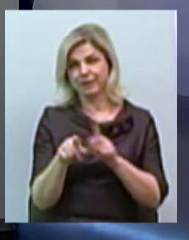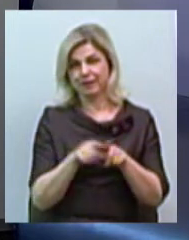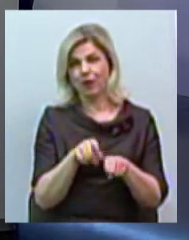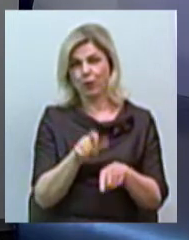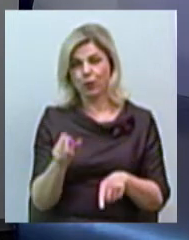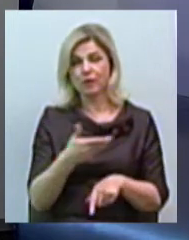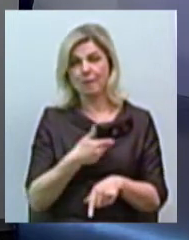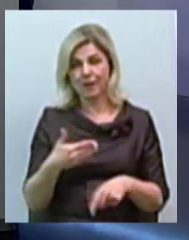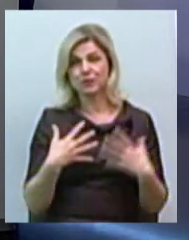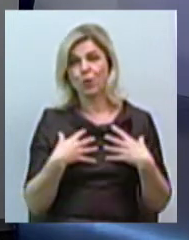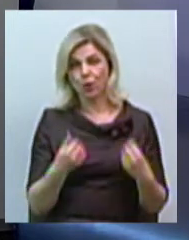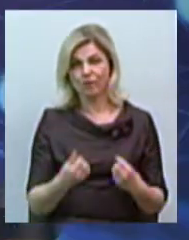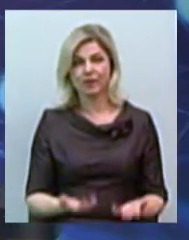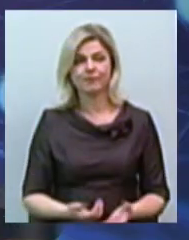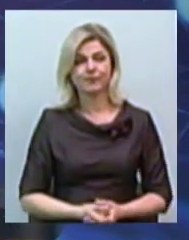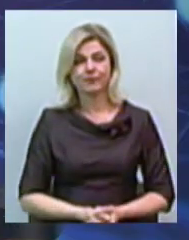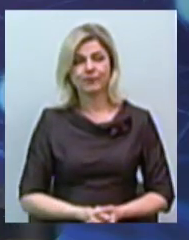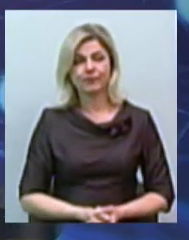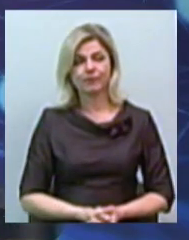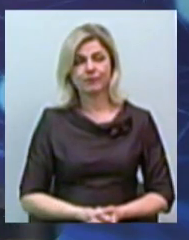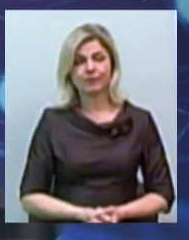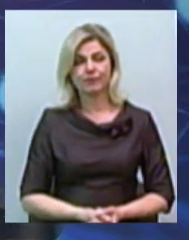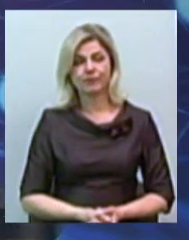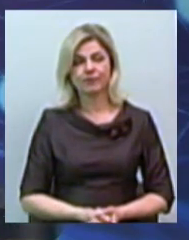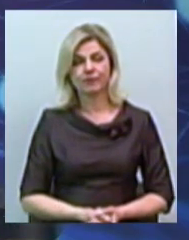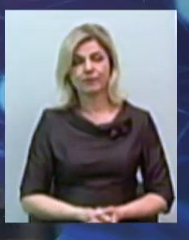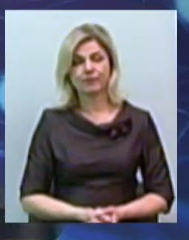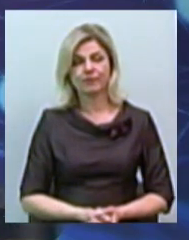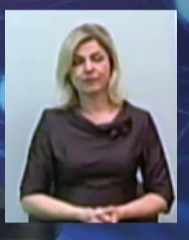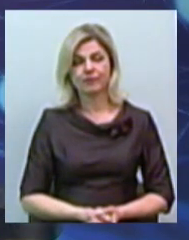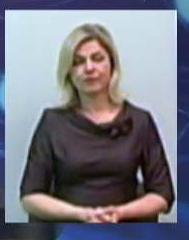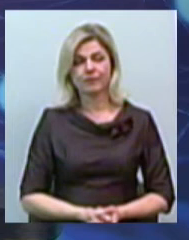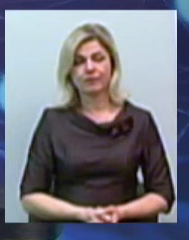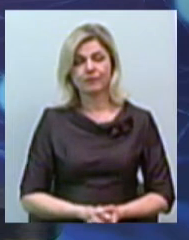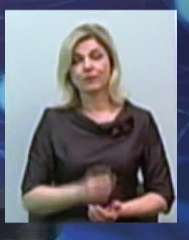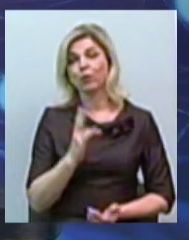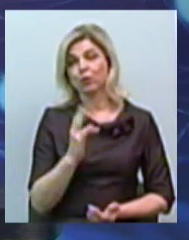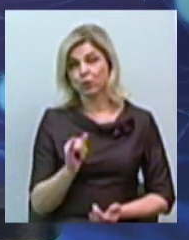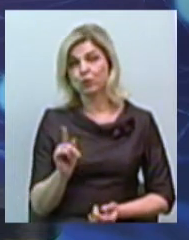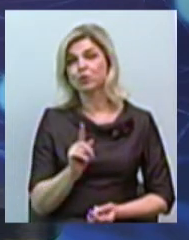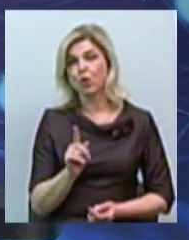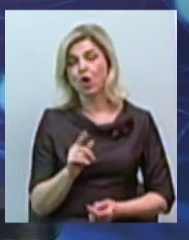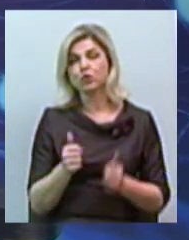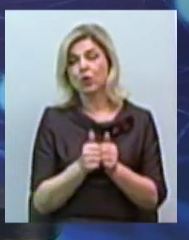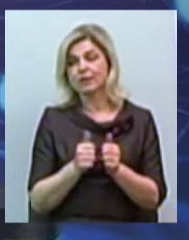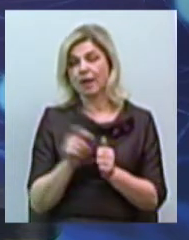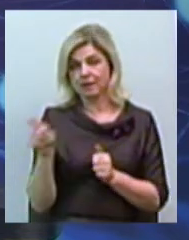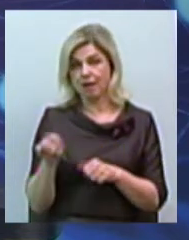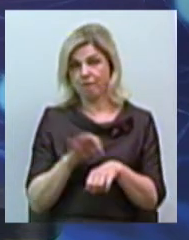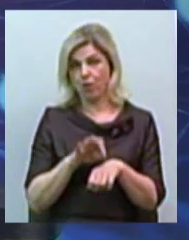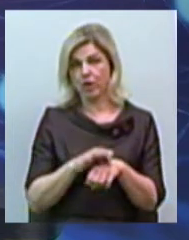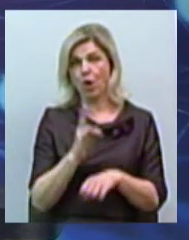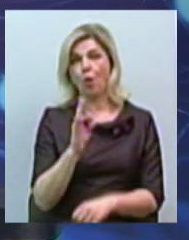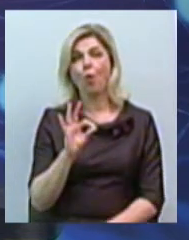здорові. Ну і що? Сусідка у нас захворіла на кір. Ну і що? Що